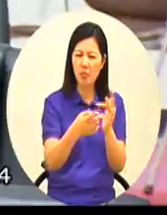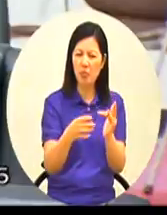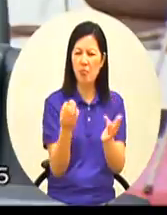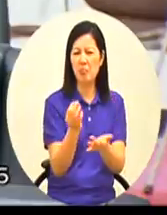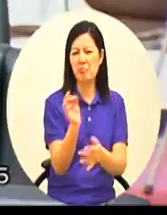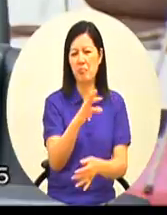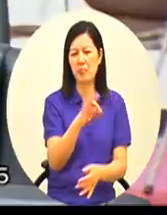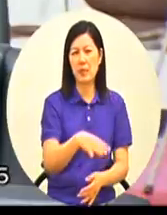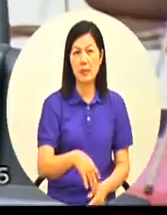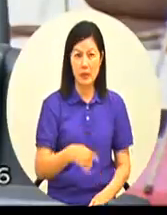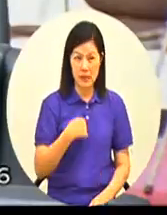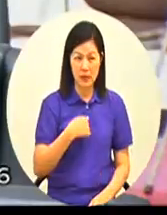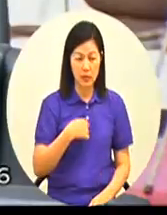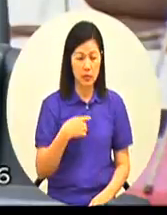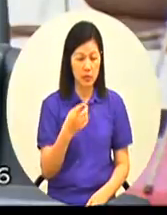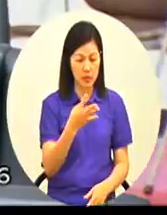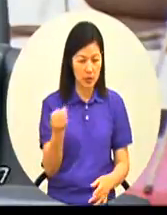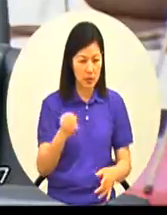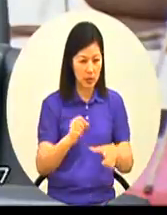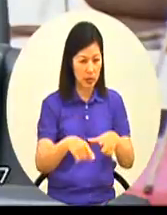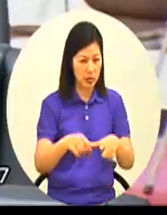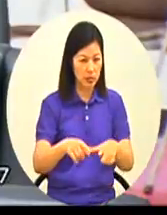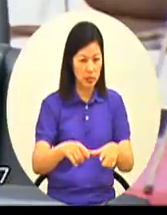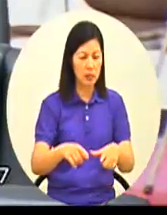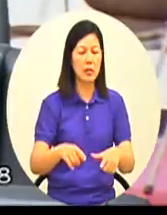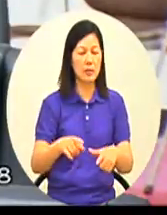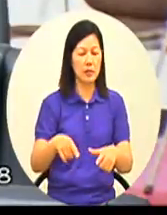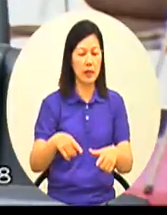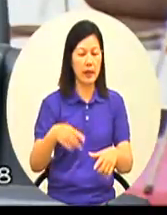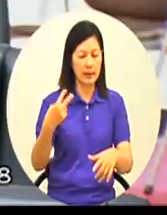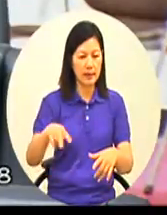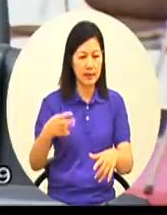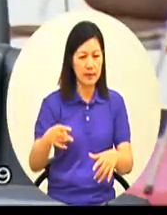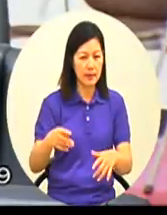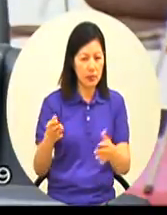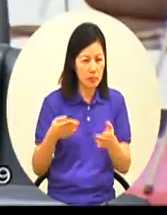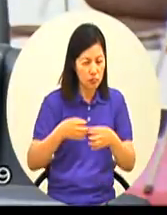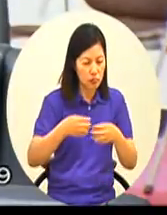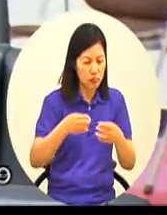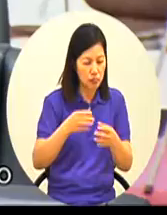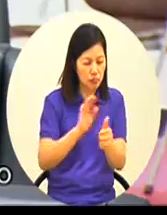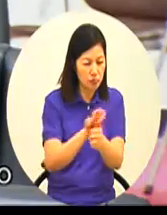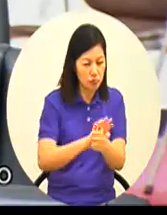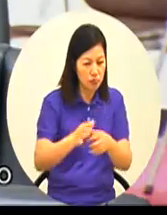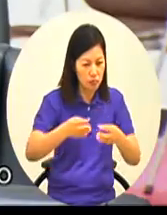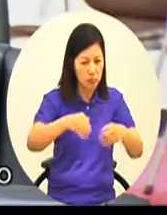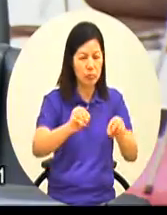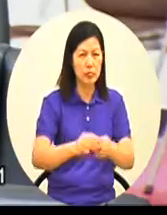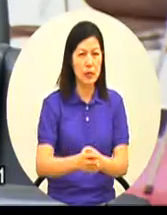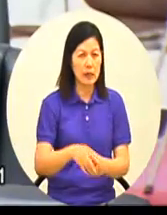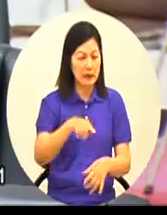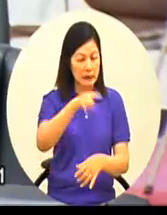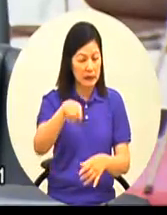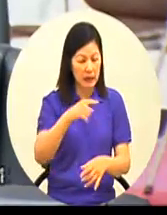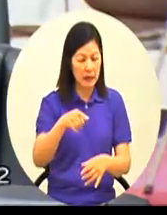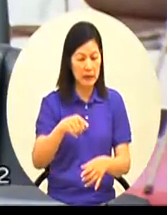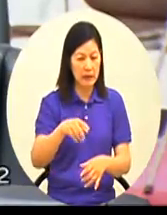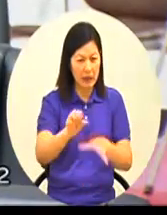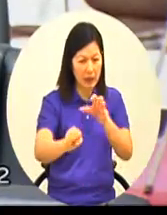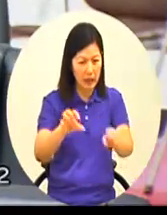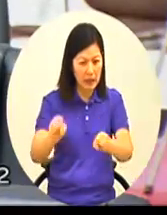我在猜想是一些厂商他是额外的服务嘛哈。那我在想哈，如果大家都抢着单位来做，